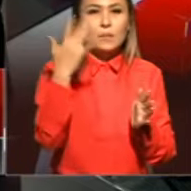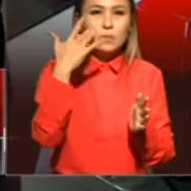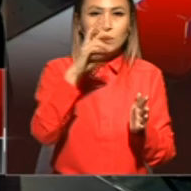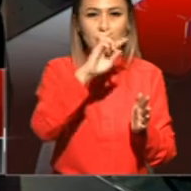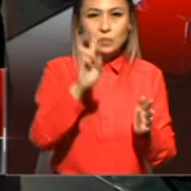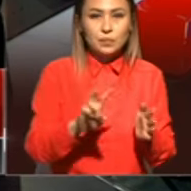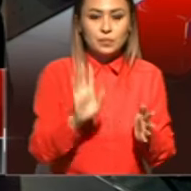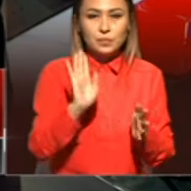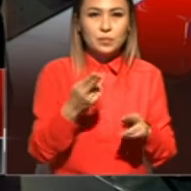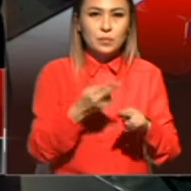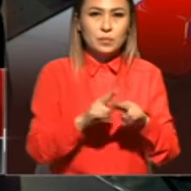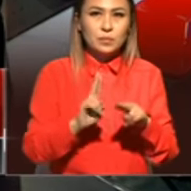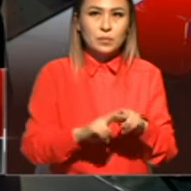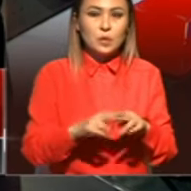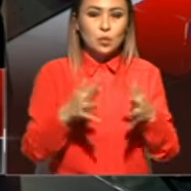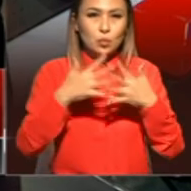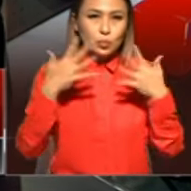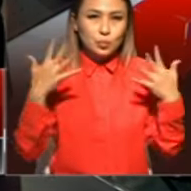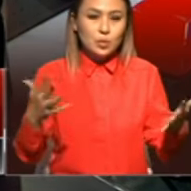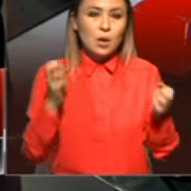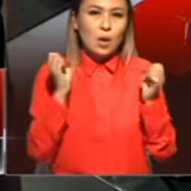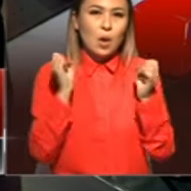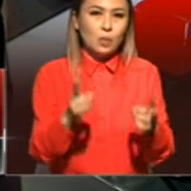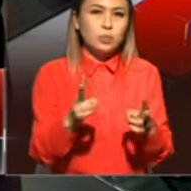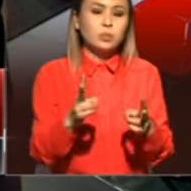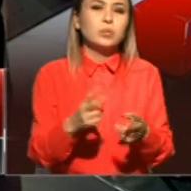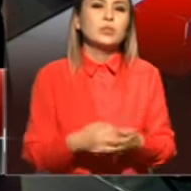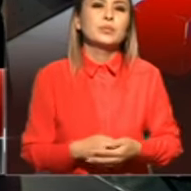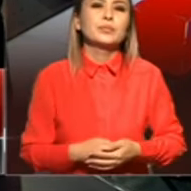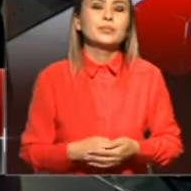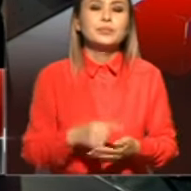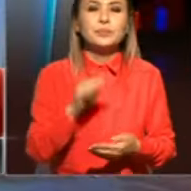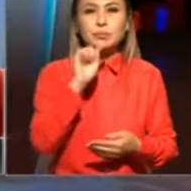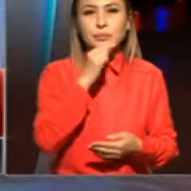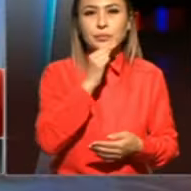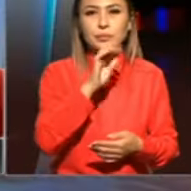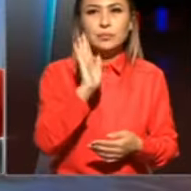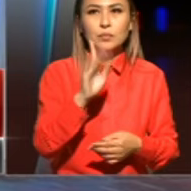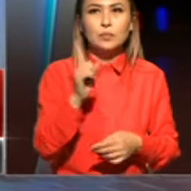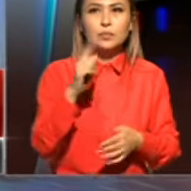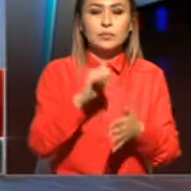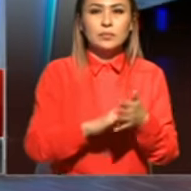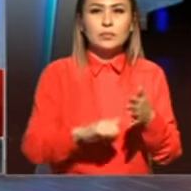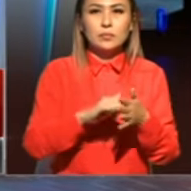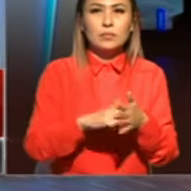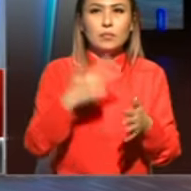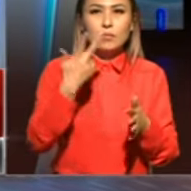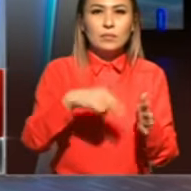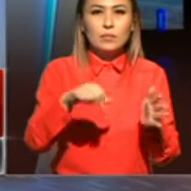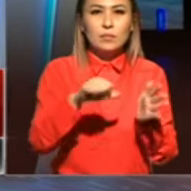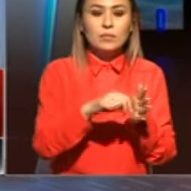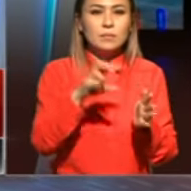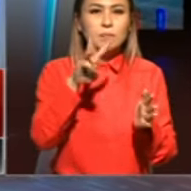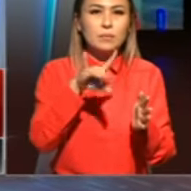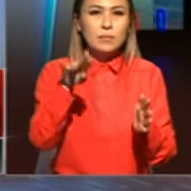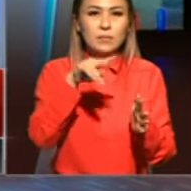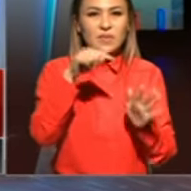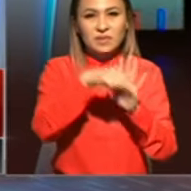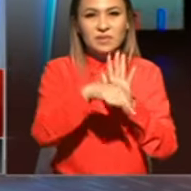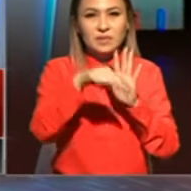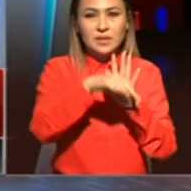төлейміз. Сонда бұл үлкен қауіп, бұл жүк түседі экономикаға. Неге? Өйткені жаңа 36 миллиард бізде ішкі